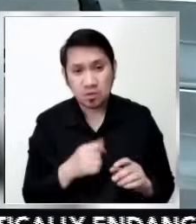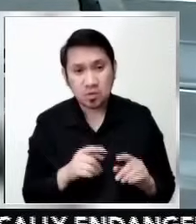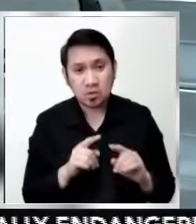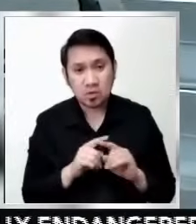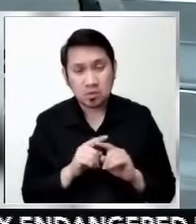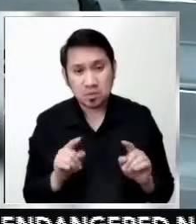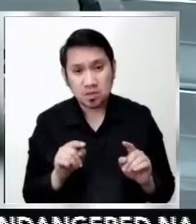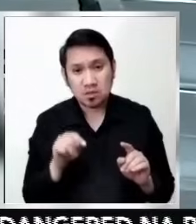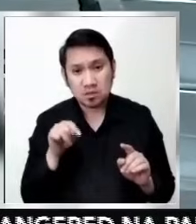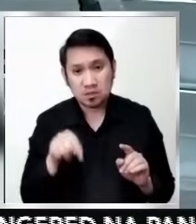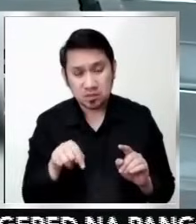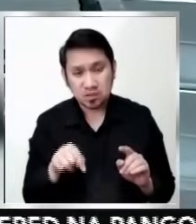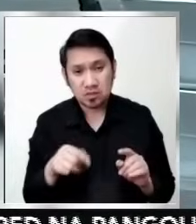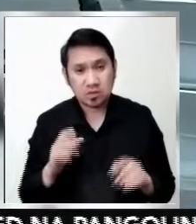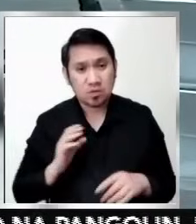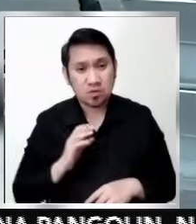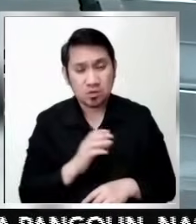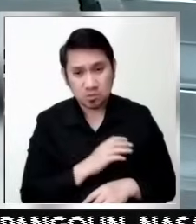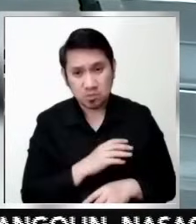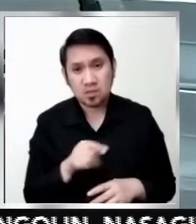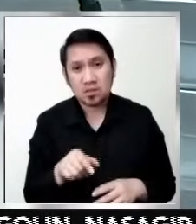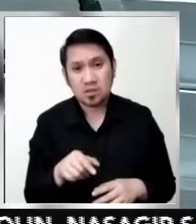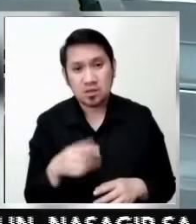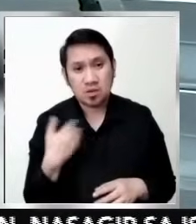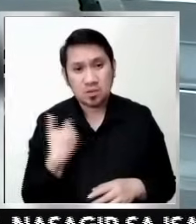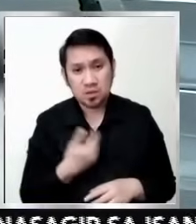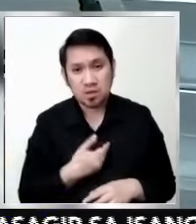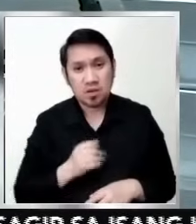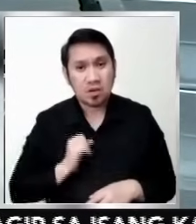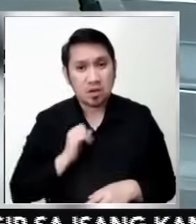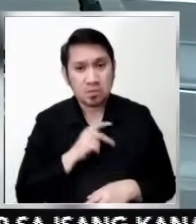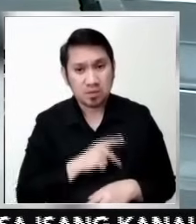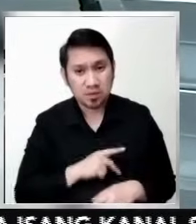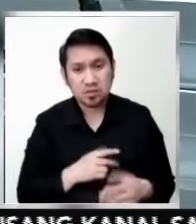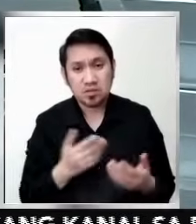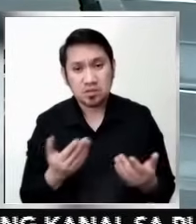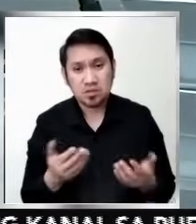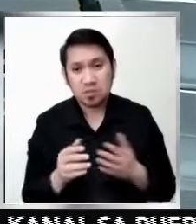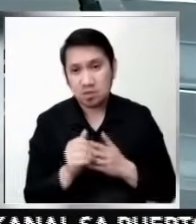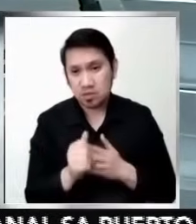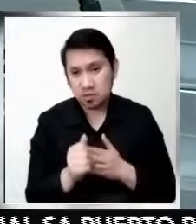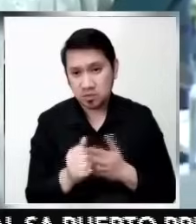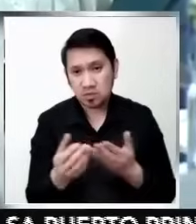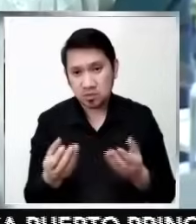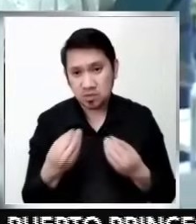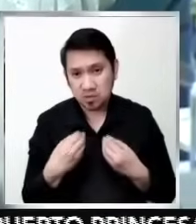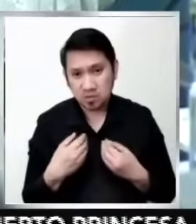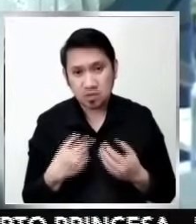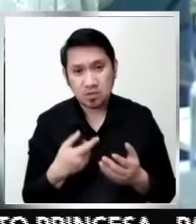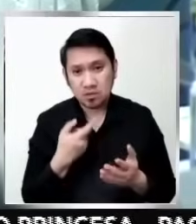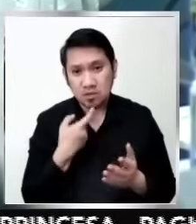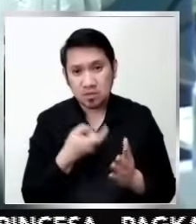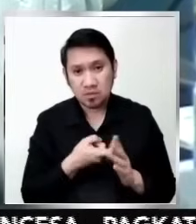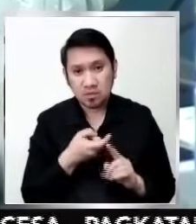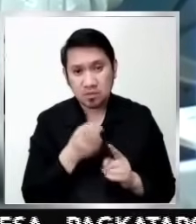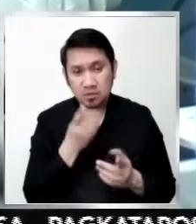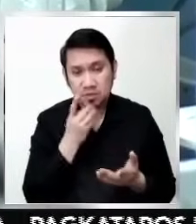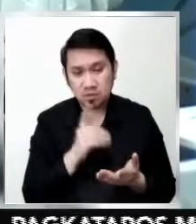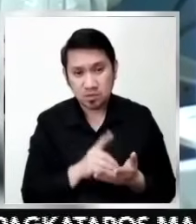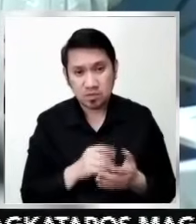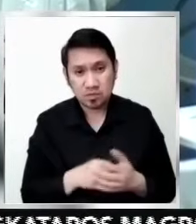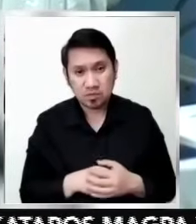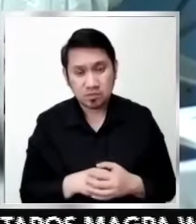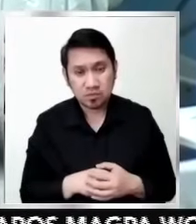this committee hearing We are very appreciative of the guidance provided by us by the data Are you willing to recant